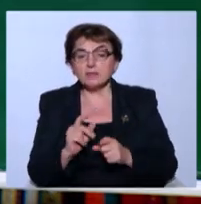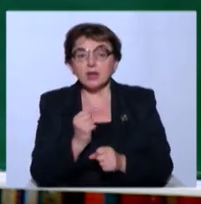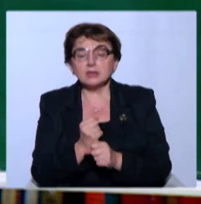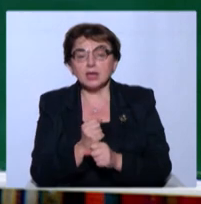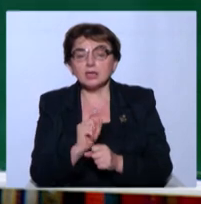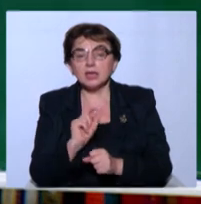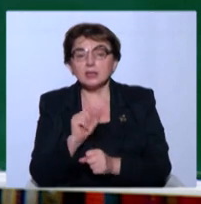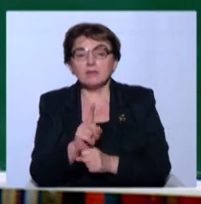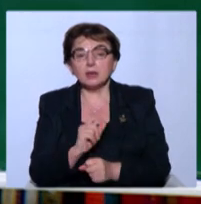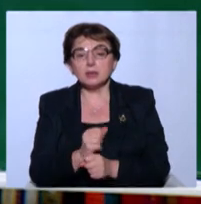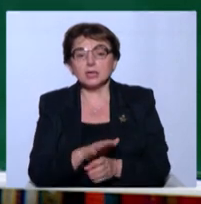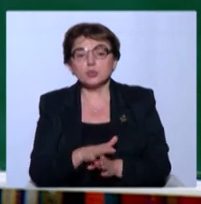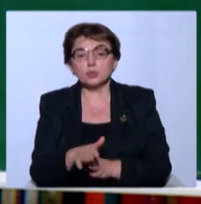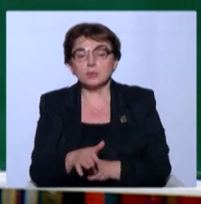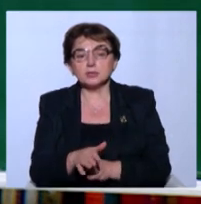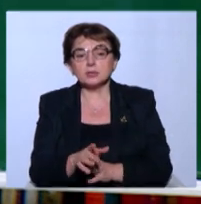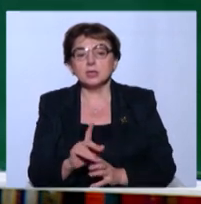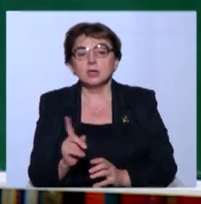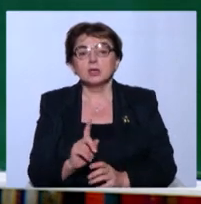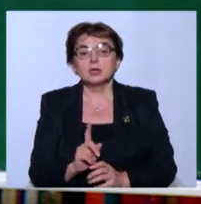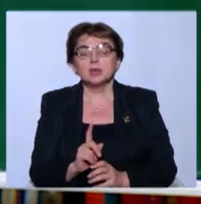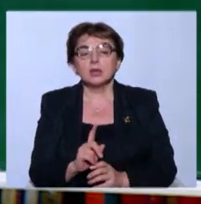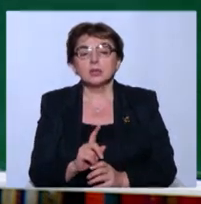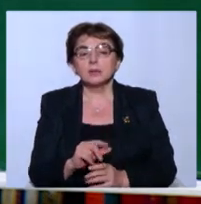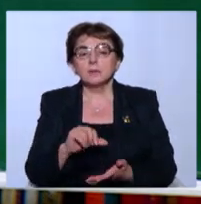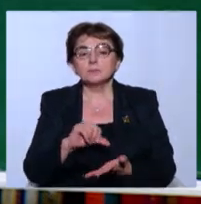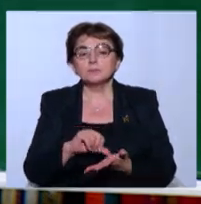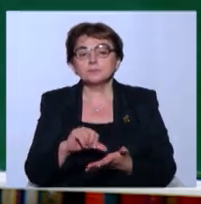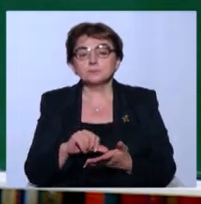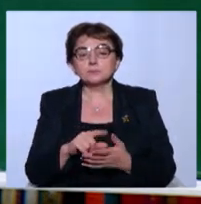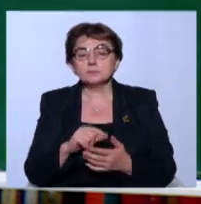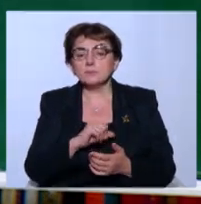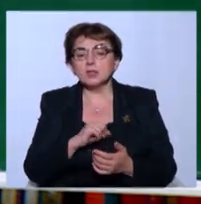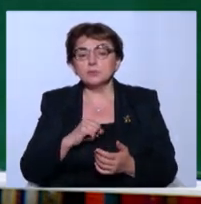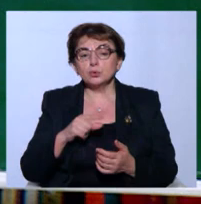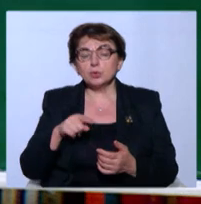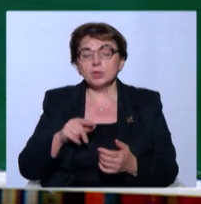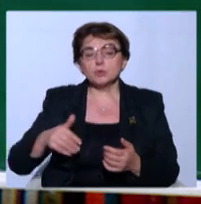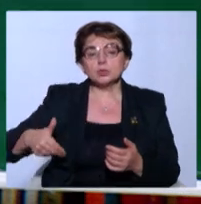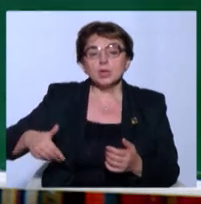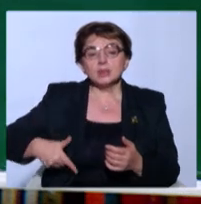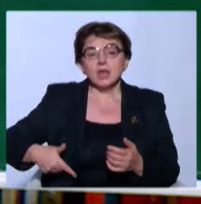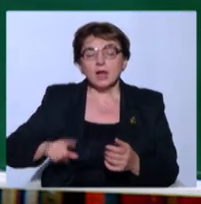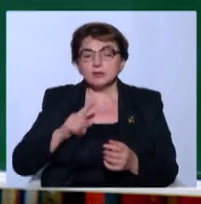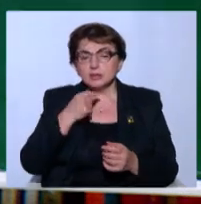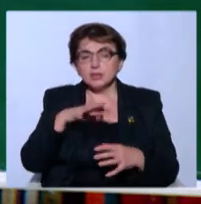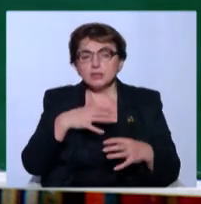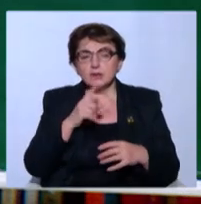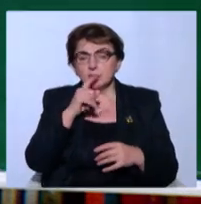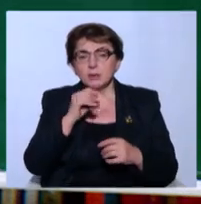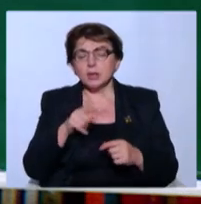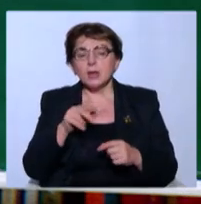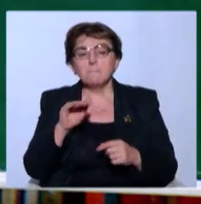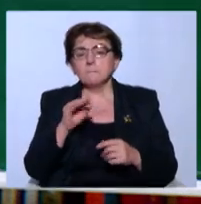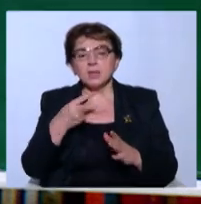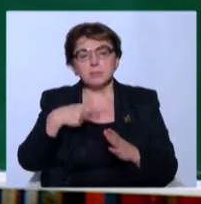მაგრამ მანამ საინტერესოა რა როლს ასრულებს ნაღვლის წვენი მონელებაში. ნაღვლის წვენი ფერმენტებს არ